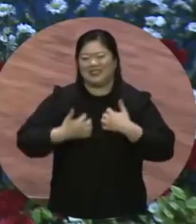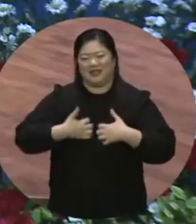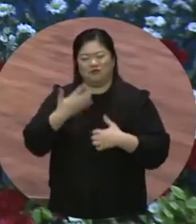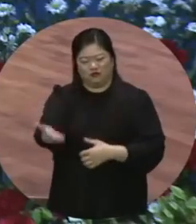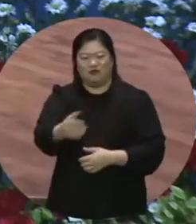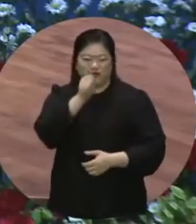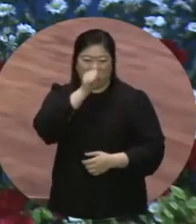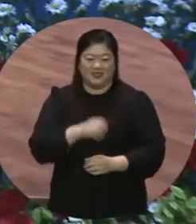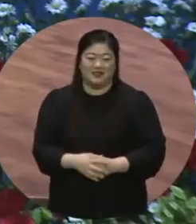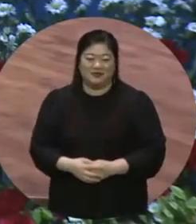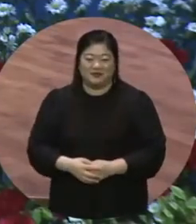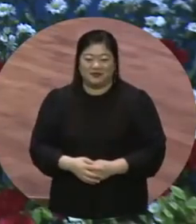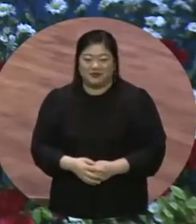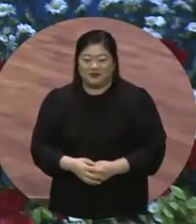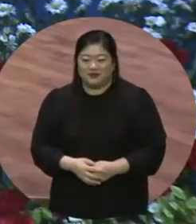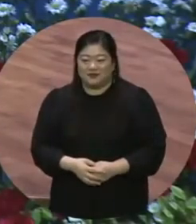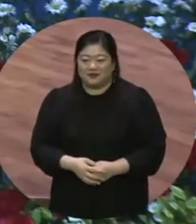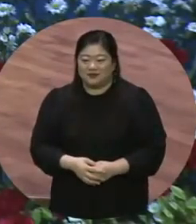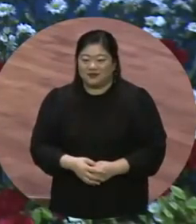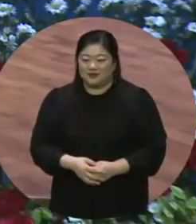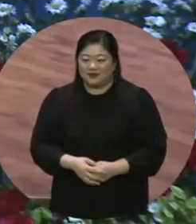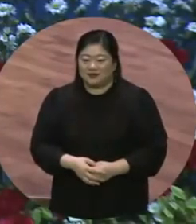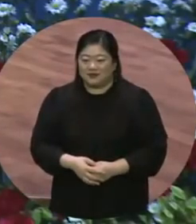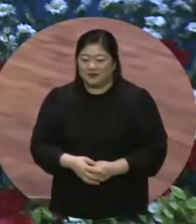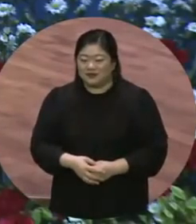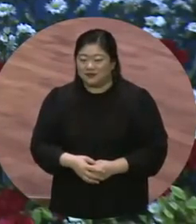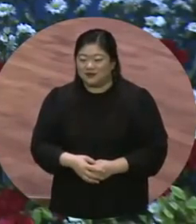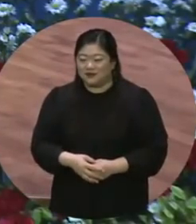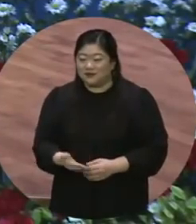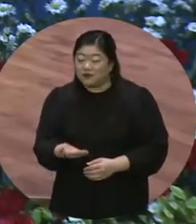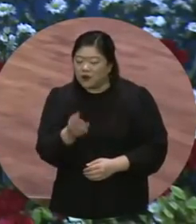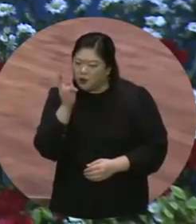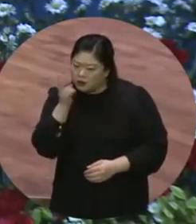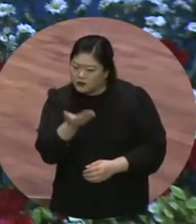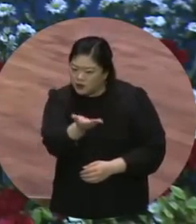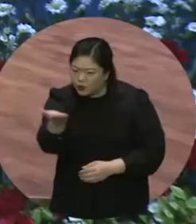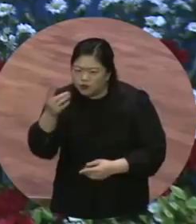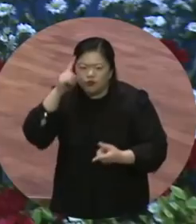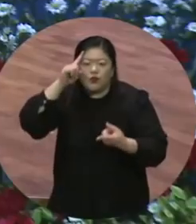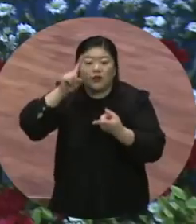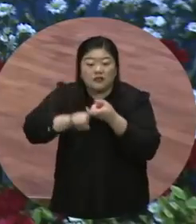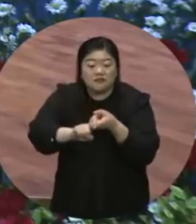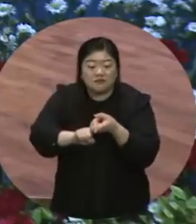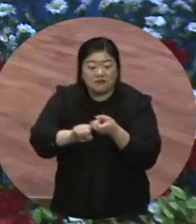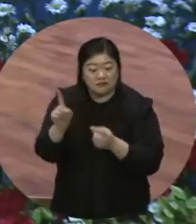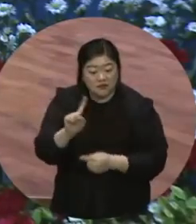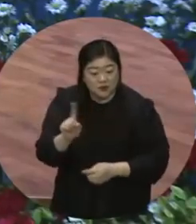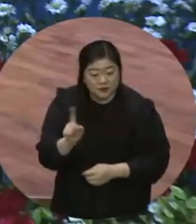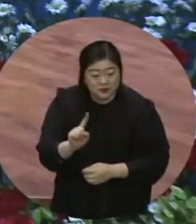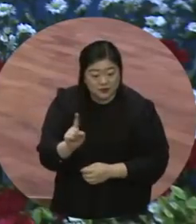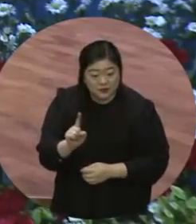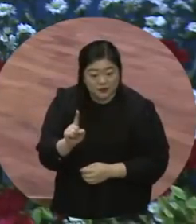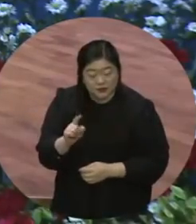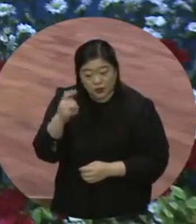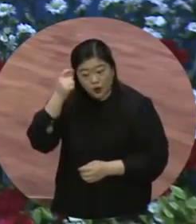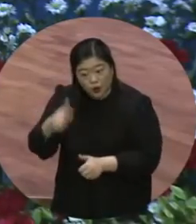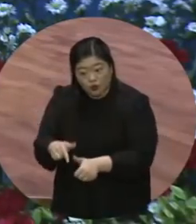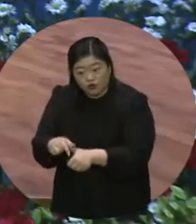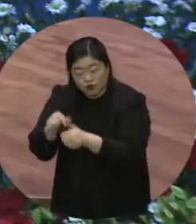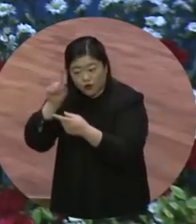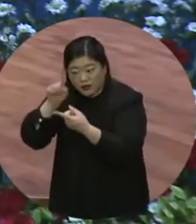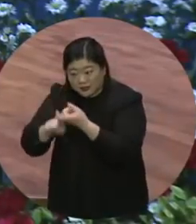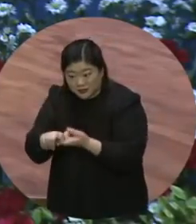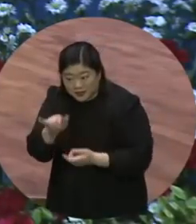바랍니다. 꼭 여러분이 관심이 뭐냐? 생명 살리는 영혼을 구원하는